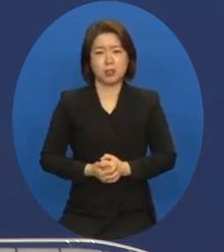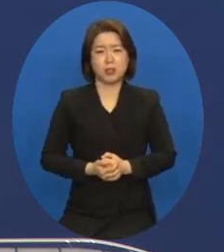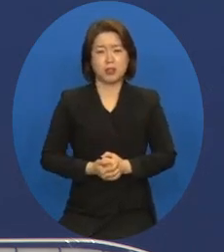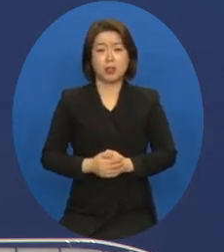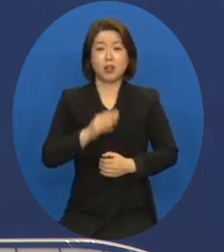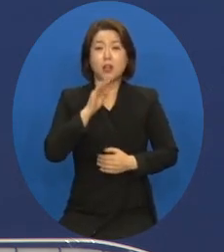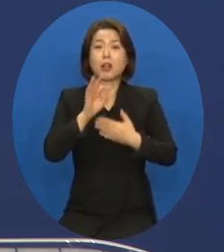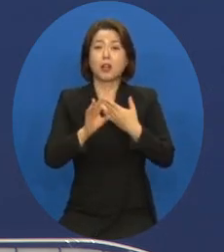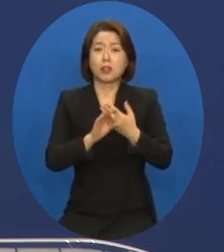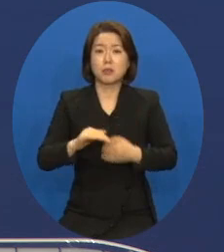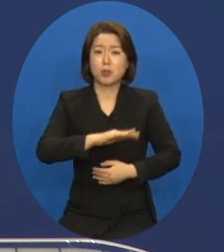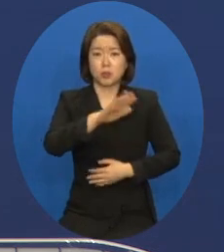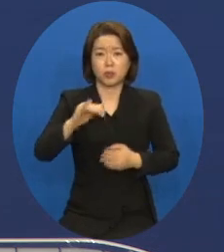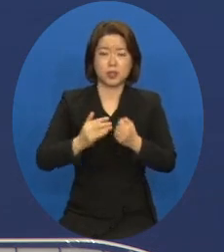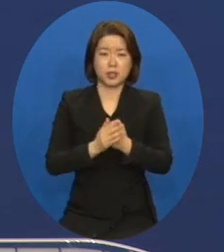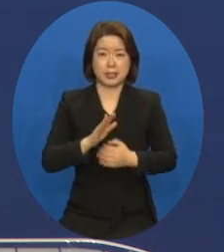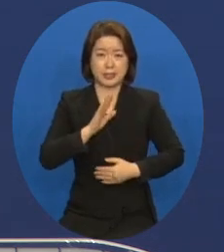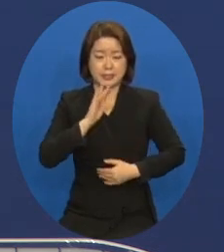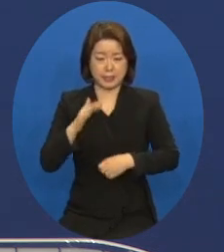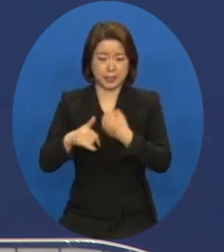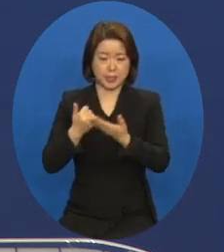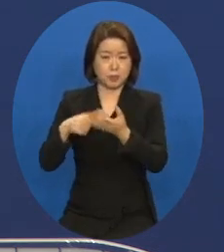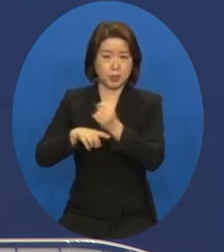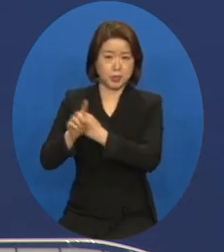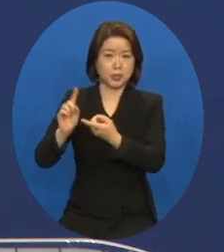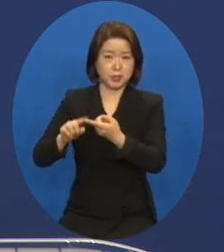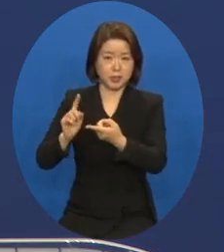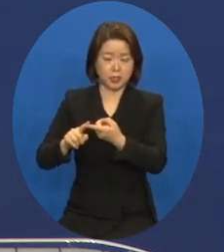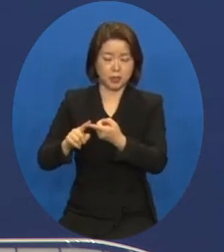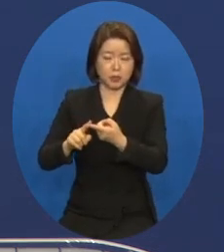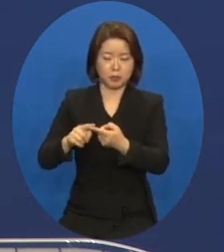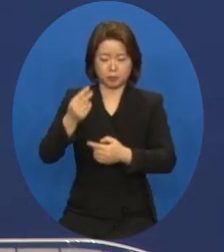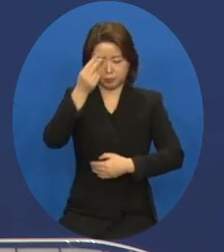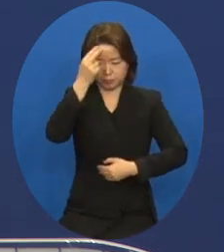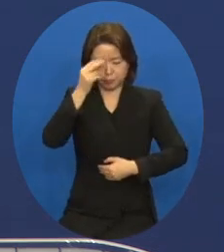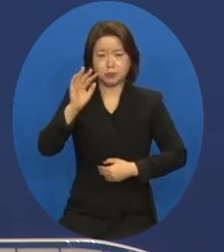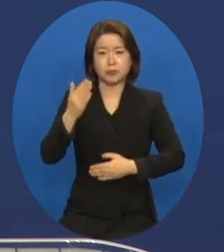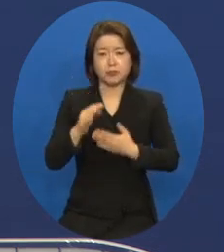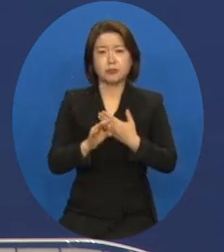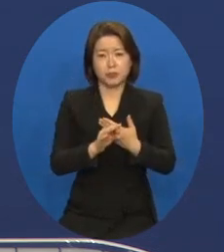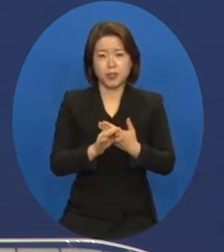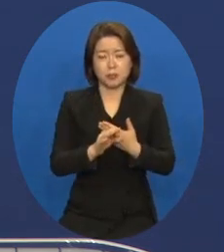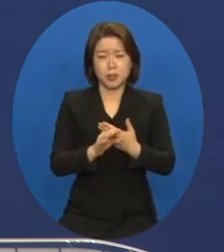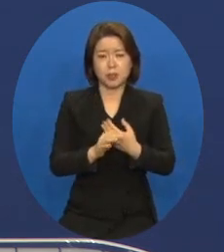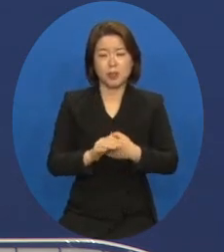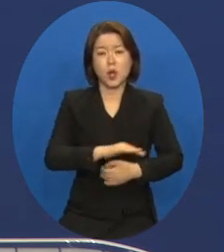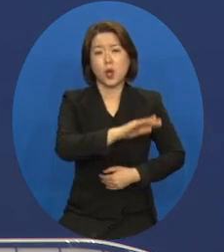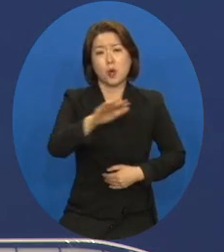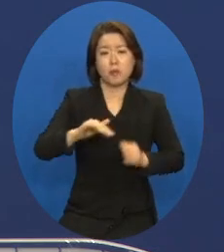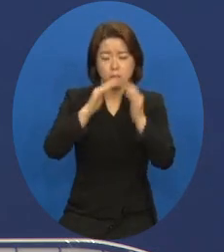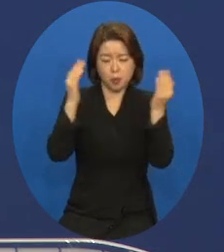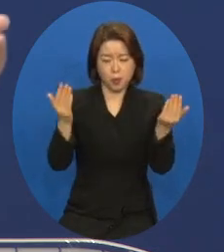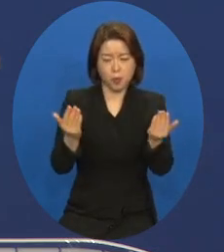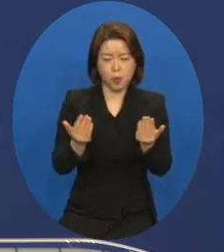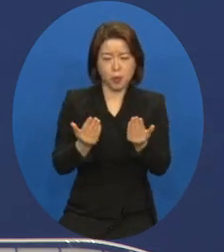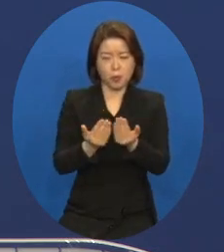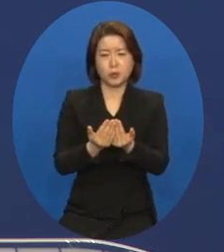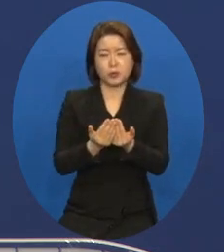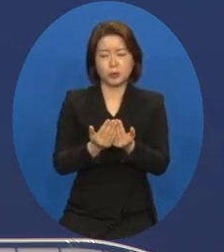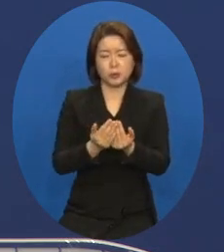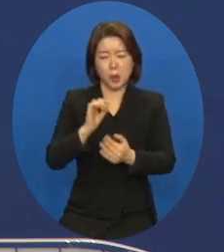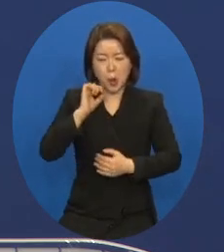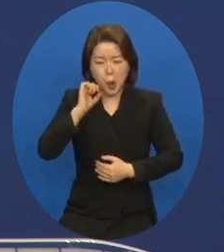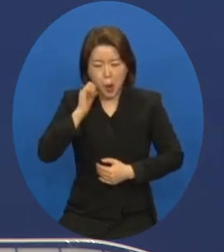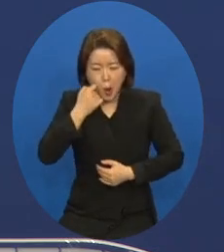그러면 우리가 진짜 하나님의 뜻대로 근심하게 된다면 그러면 모든 풍부하다 잔잔해 지게